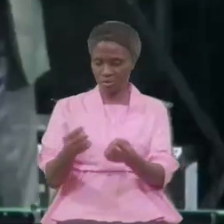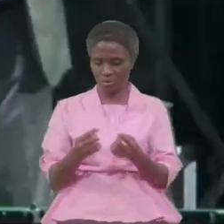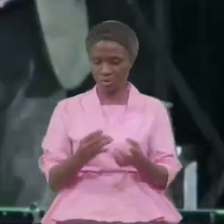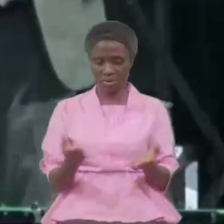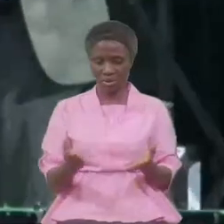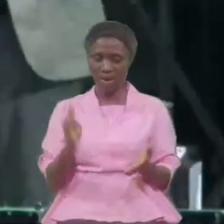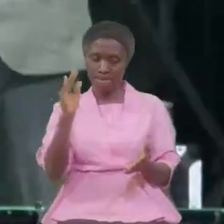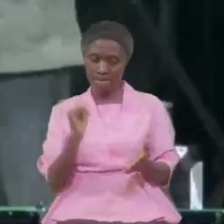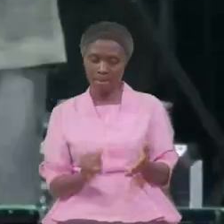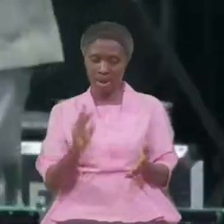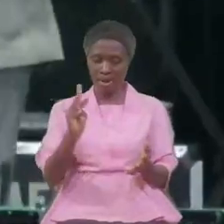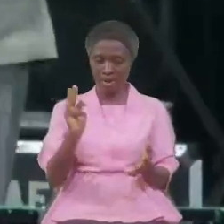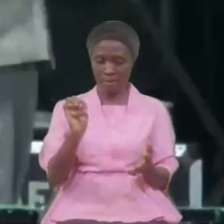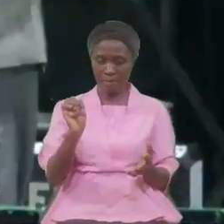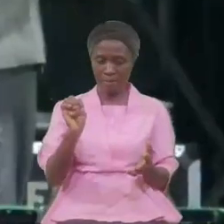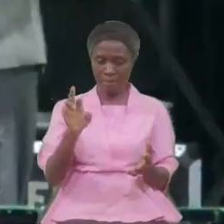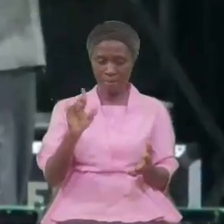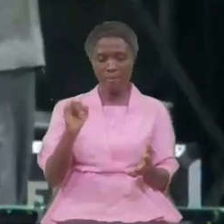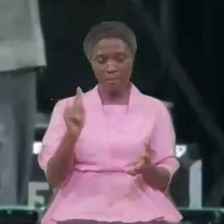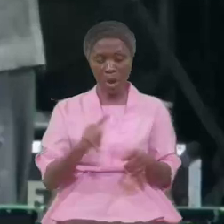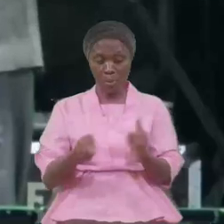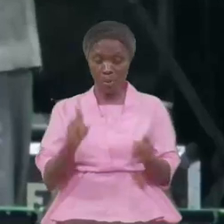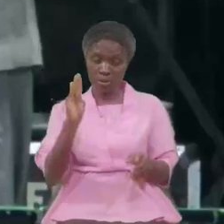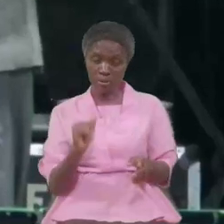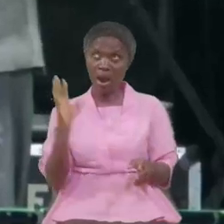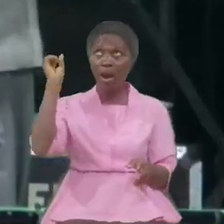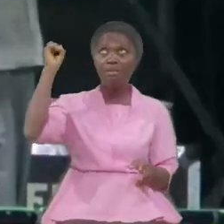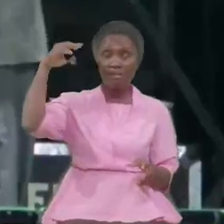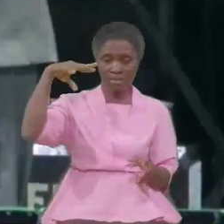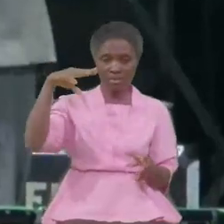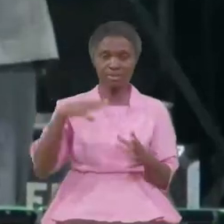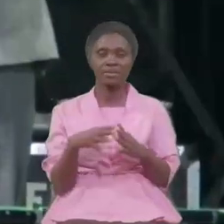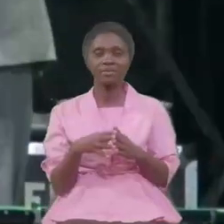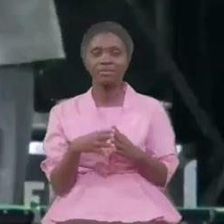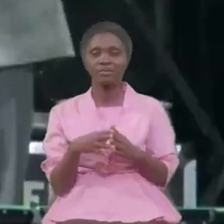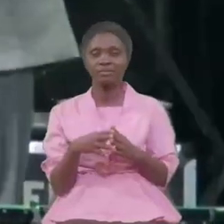Je ne viens pas par mérite, mais je viens par la grâce.